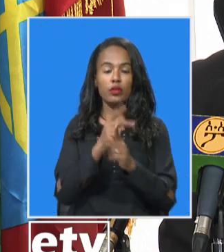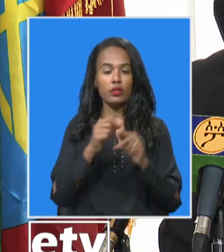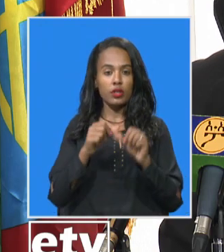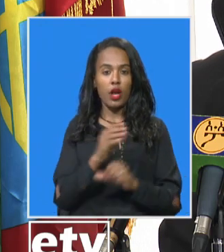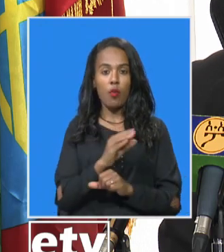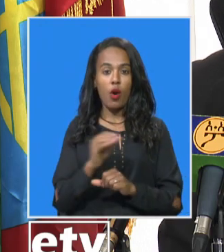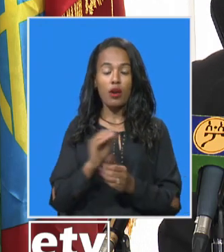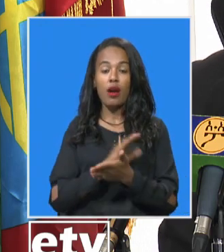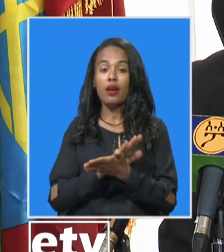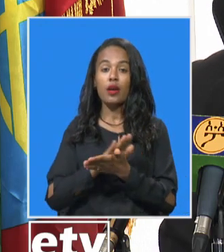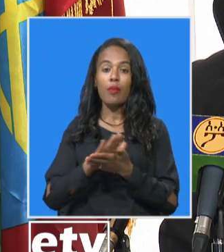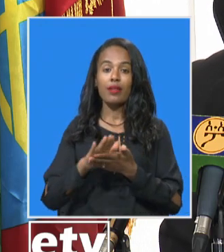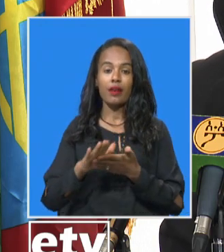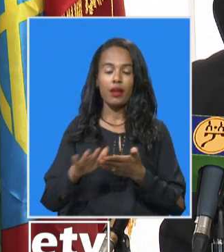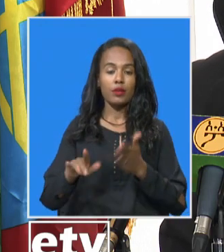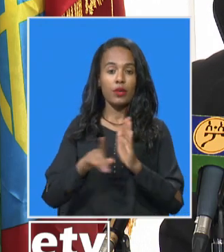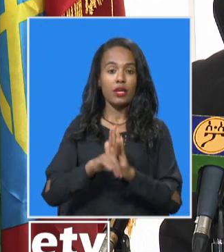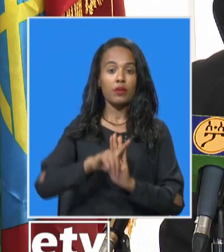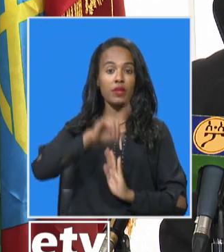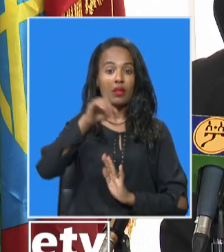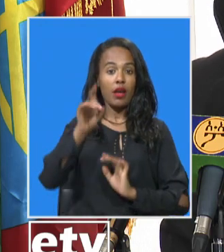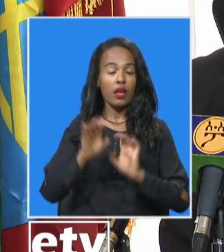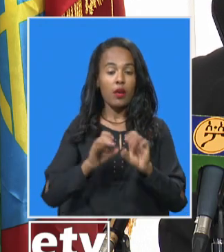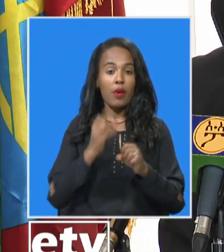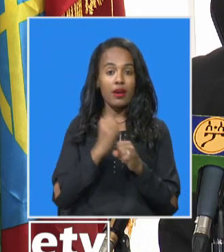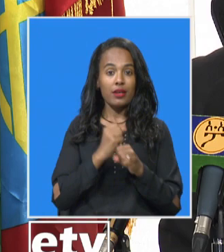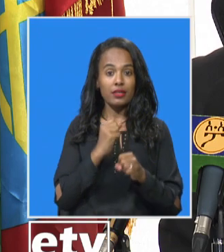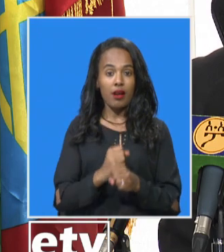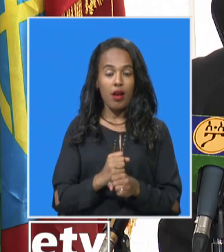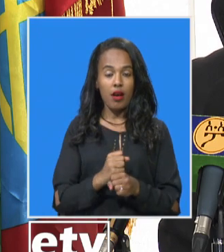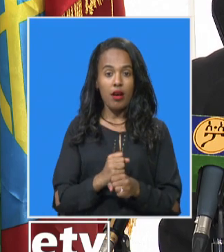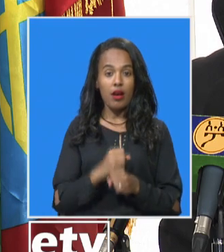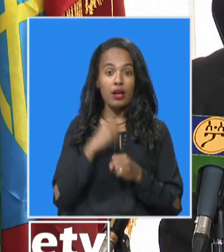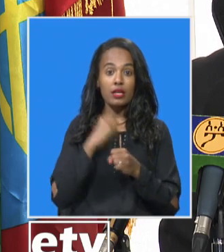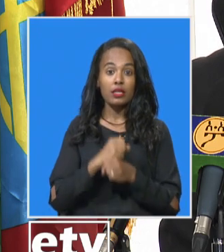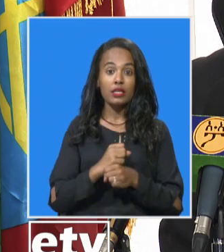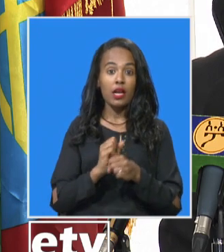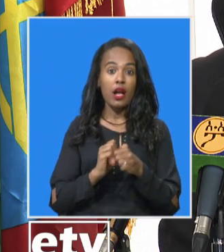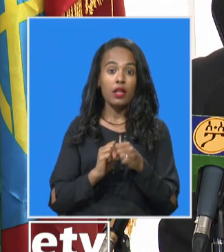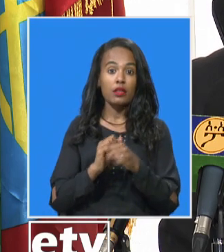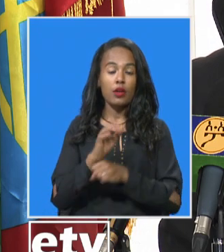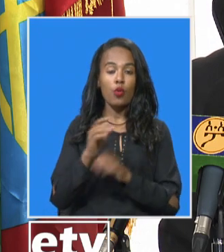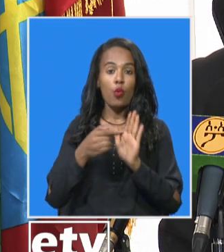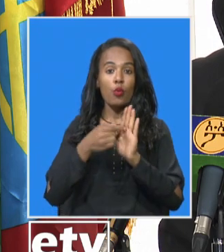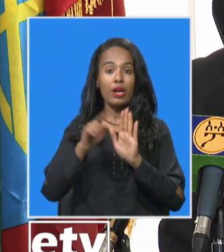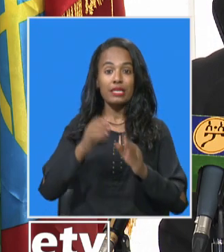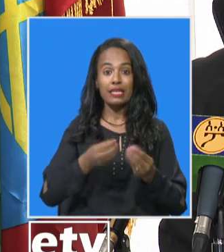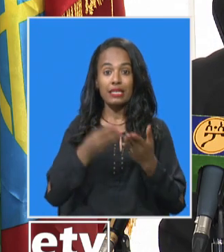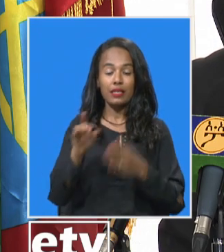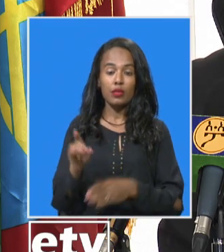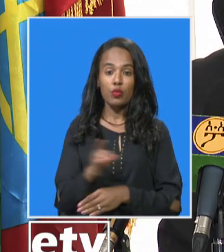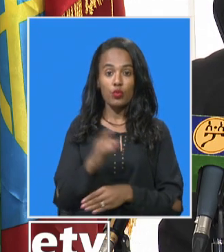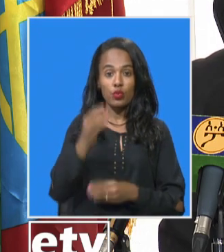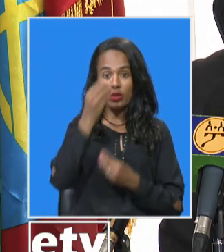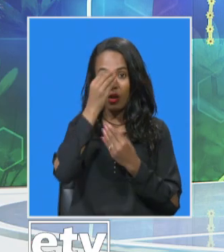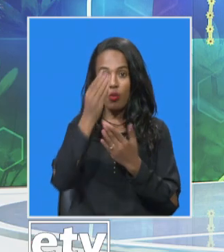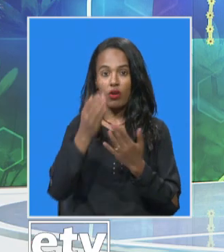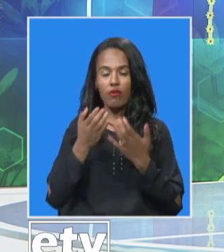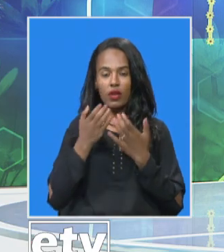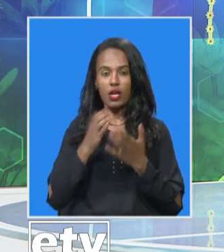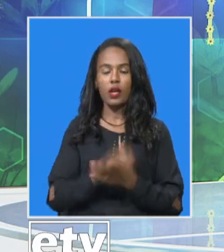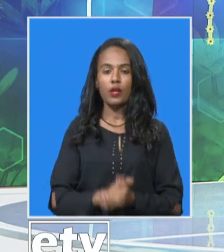የማዋልና የማጣራት በህግም ተጠያቂ የማድረግ ስራ እንዲሰራ ተልእኮ በግልጽ የተሰጠ መሆኑ እንዲታወቅ